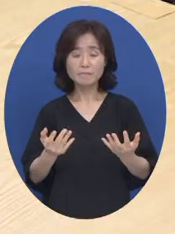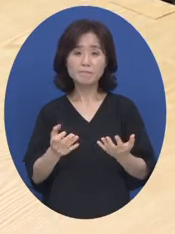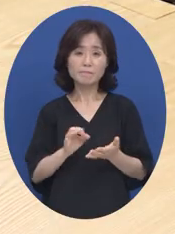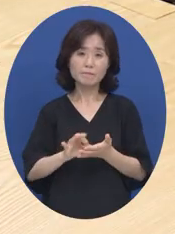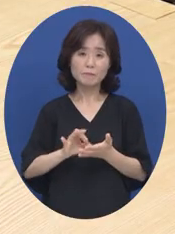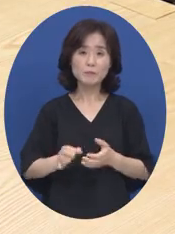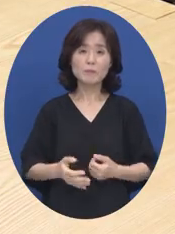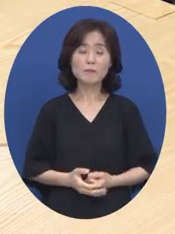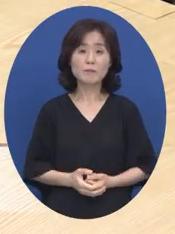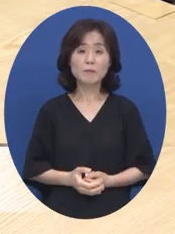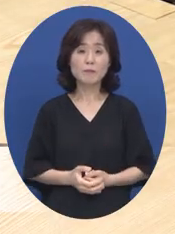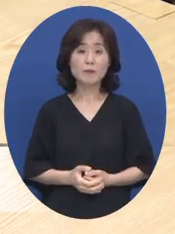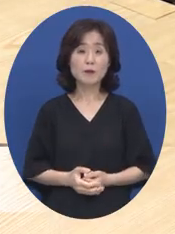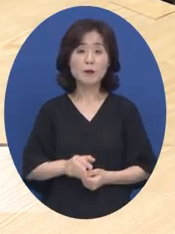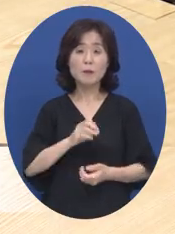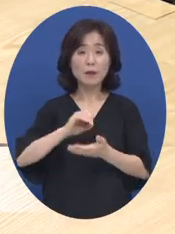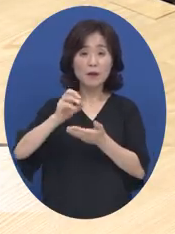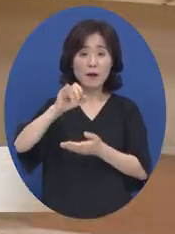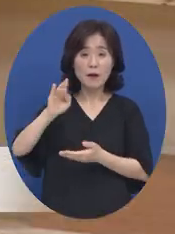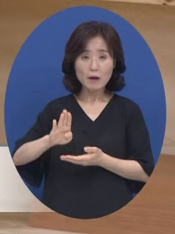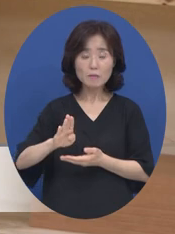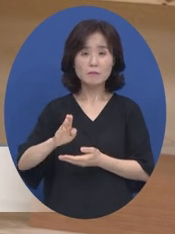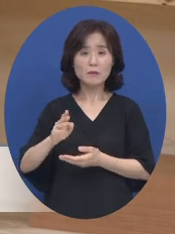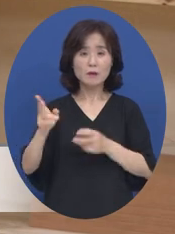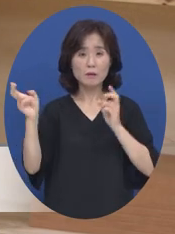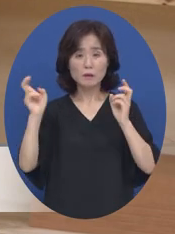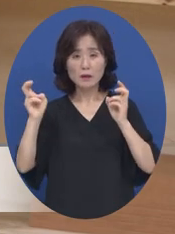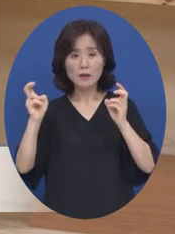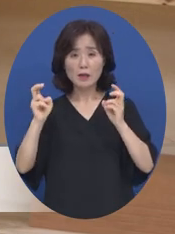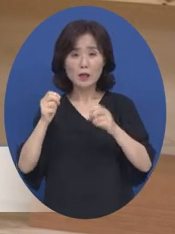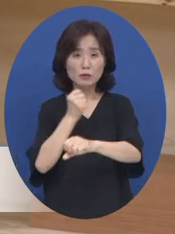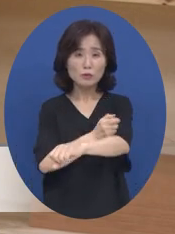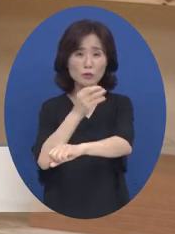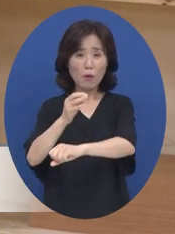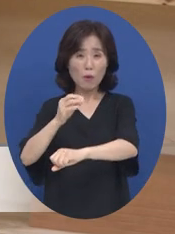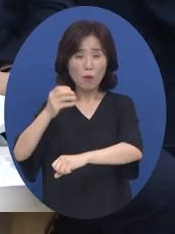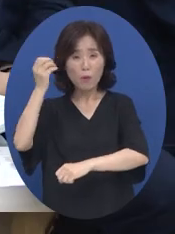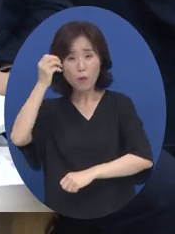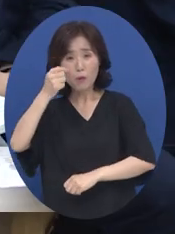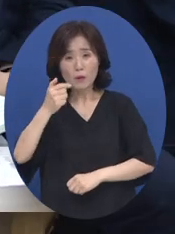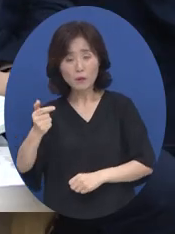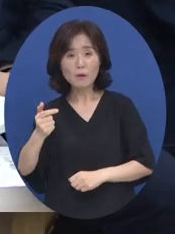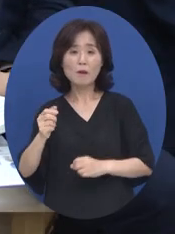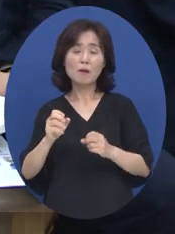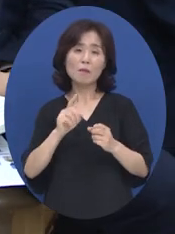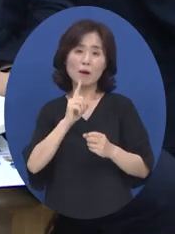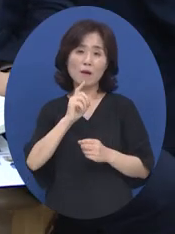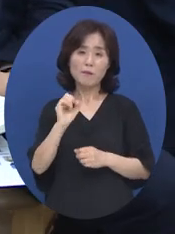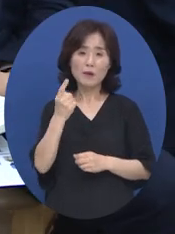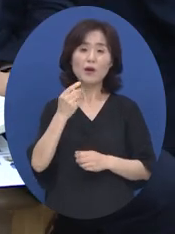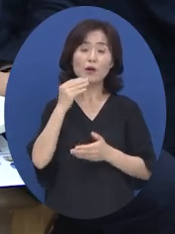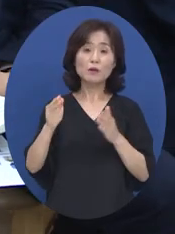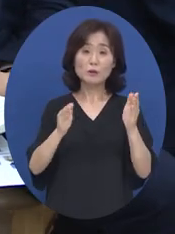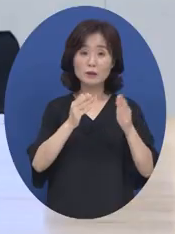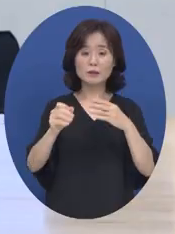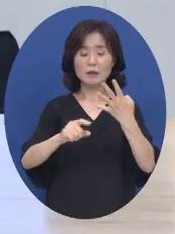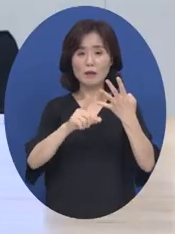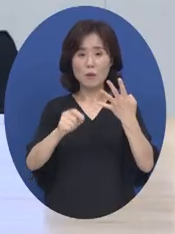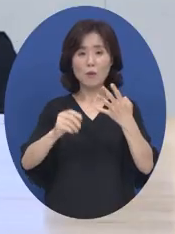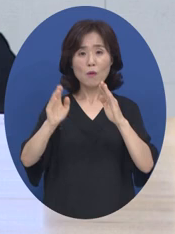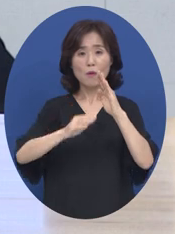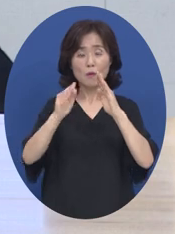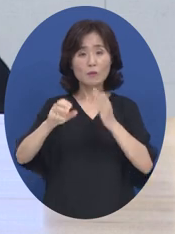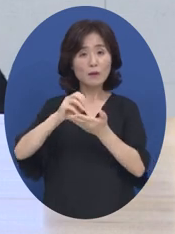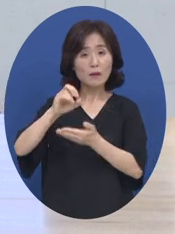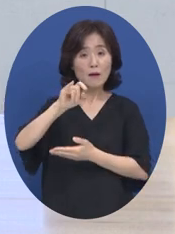상황입니다. 이렇게 배달앱 업체들의 수수료가 과중하다는 논란이 일자 경기도는 지난 4월 공공배달앱 개발에